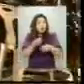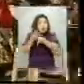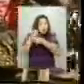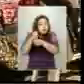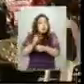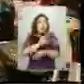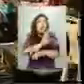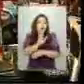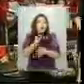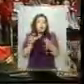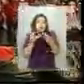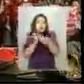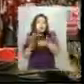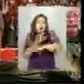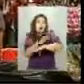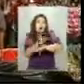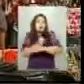าง